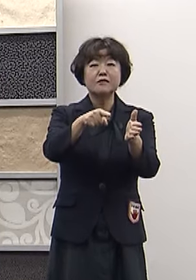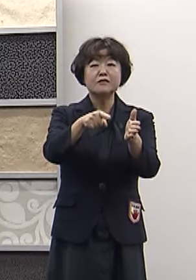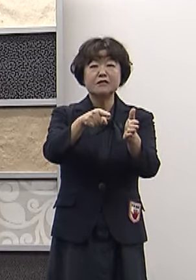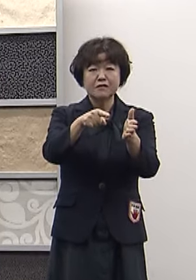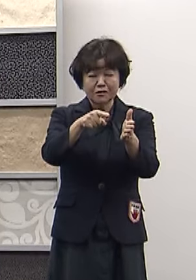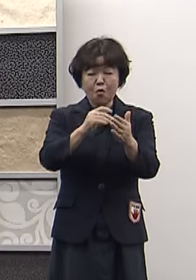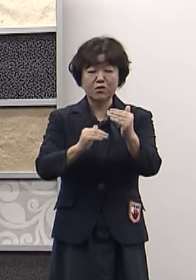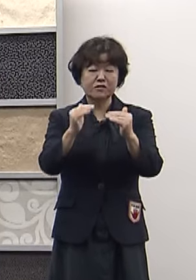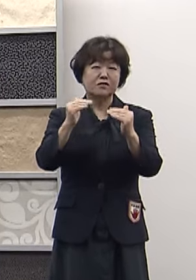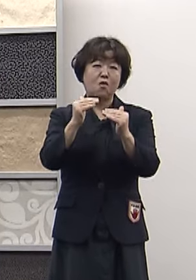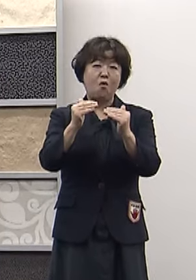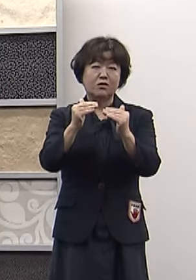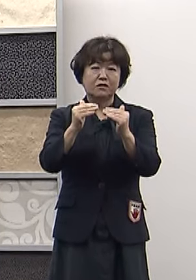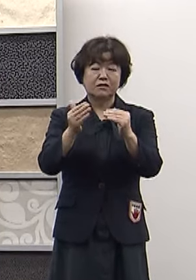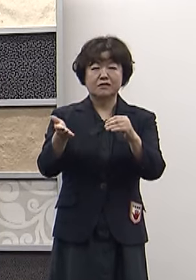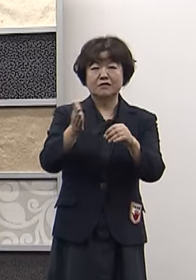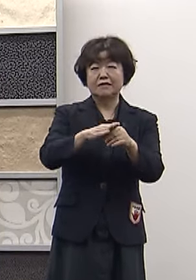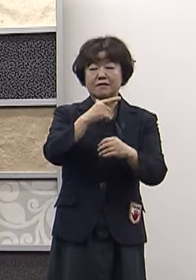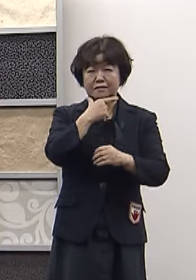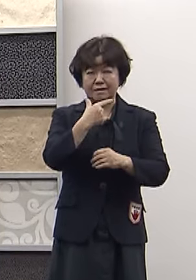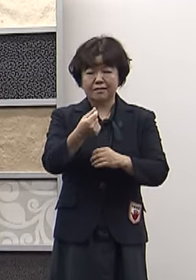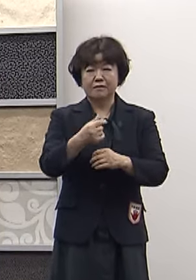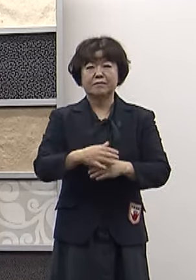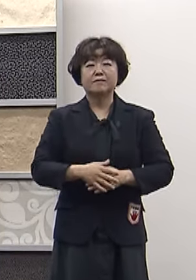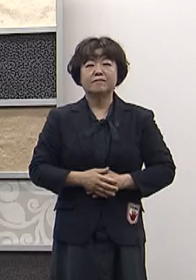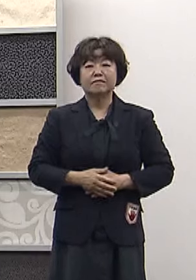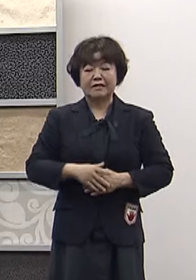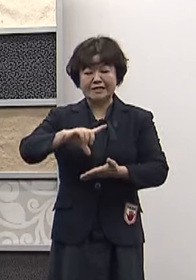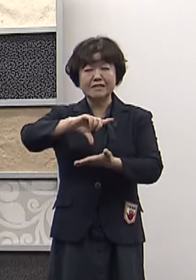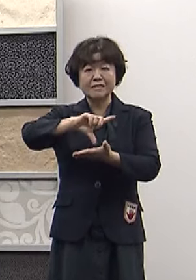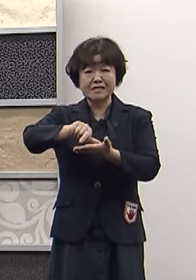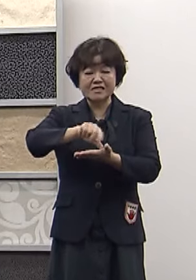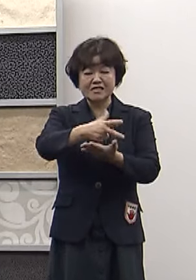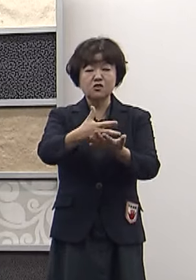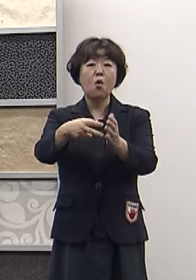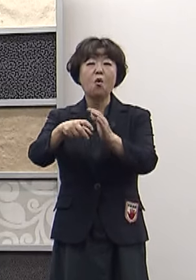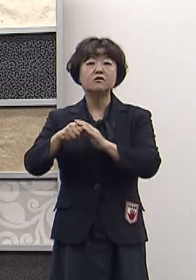などに活用してまいりたいと思います。地元市町村や温室林組